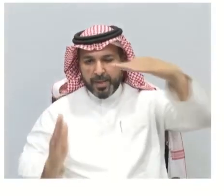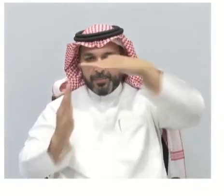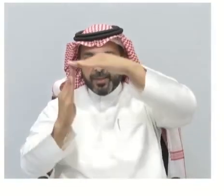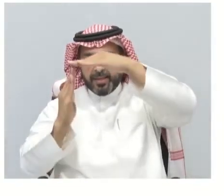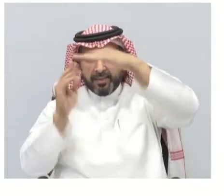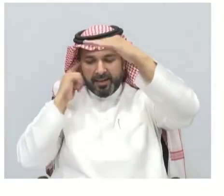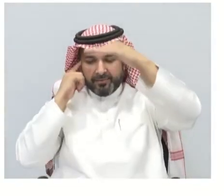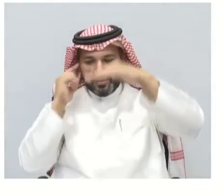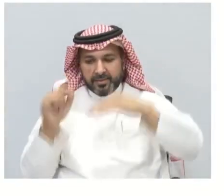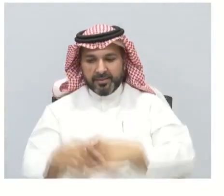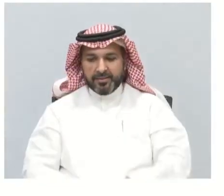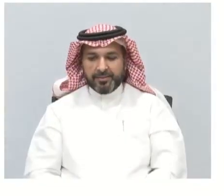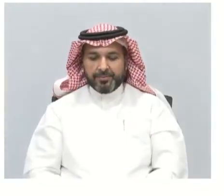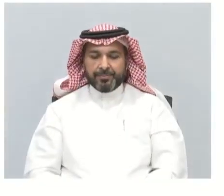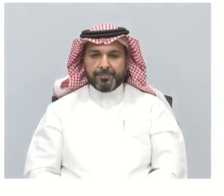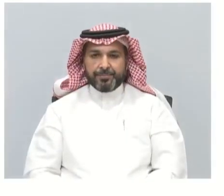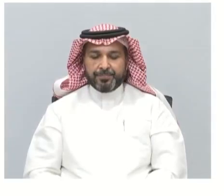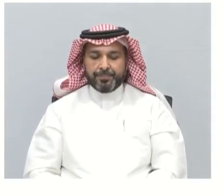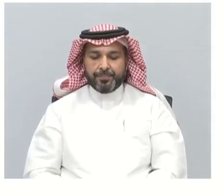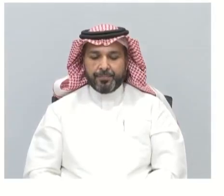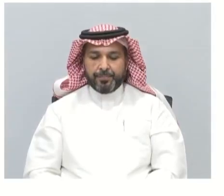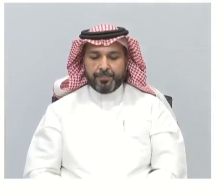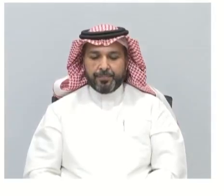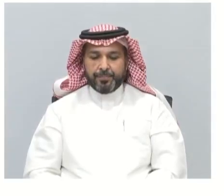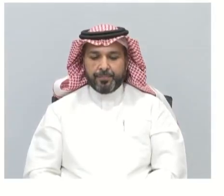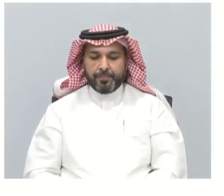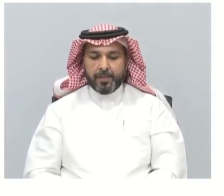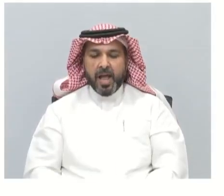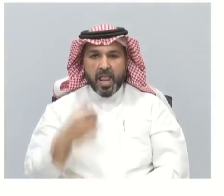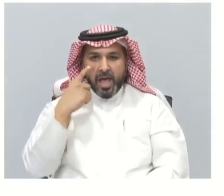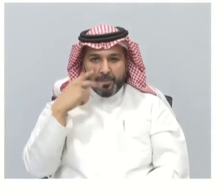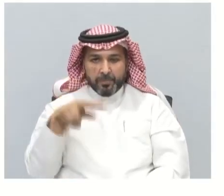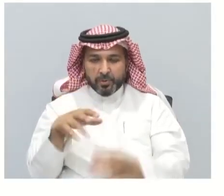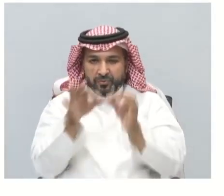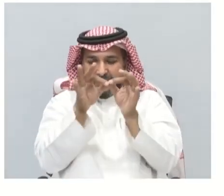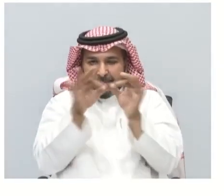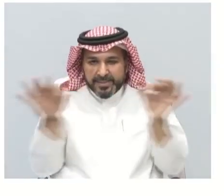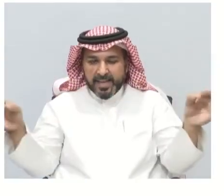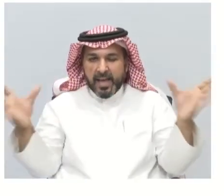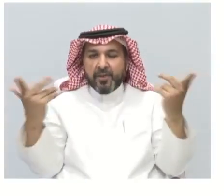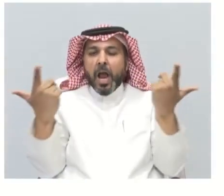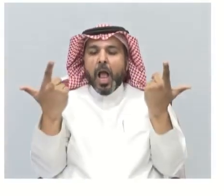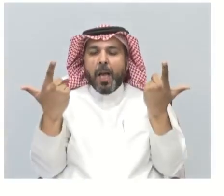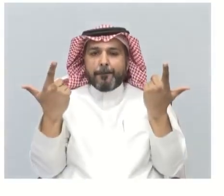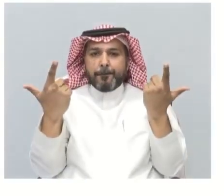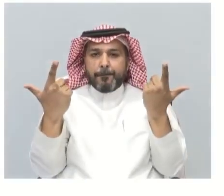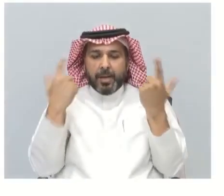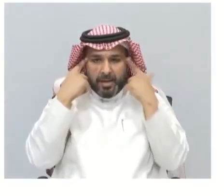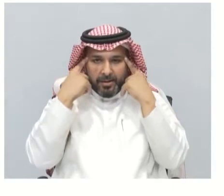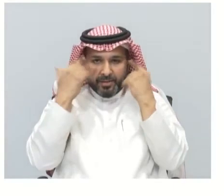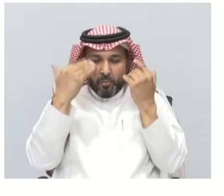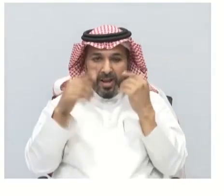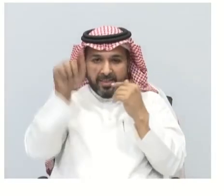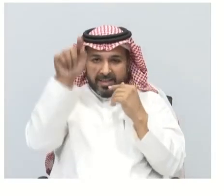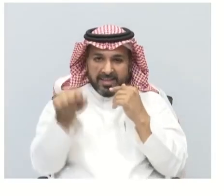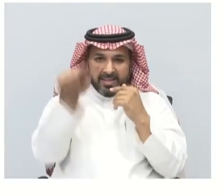والثلاثه تكمن في هذه المساحه اذا نوجد الان المسافه بين النقطه بي والنقطه